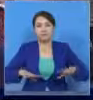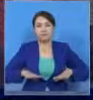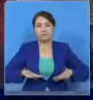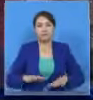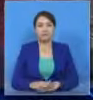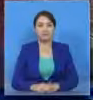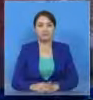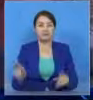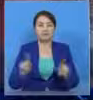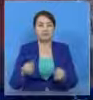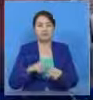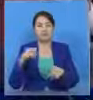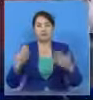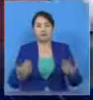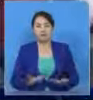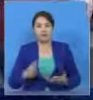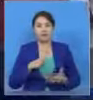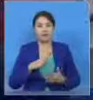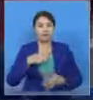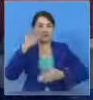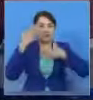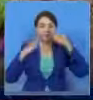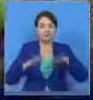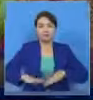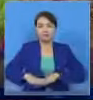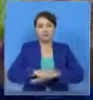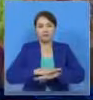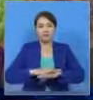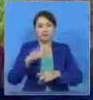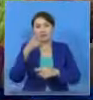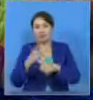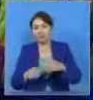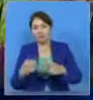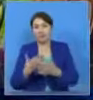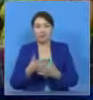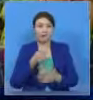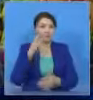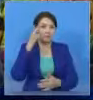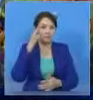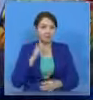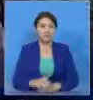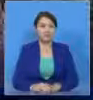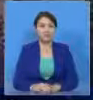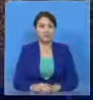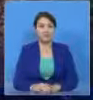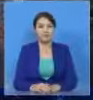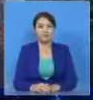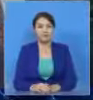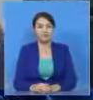Только конину. Что касается жителей, они остались довольны ярмаркой и поделились с нами своими впечатлениями.